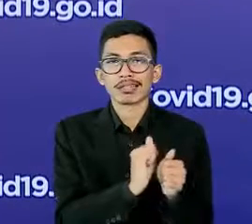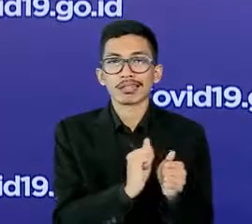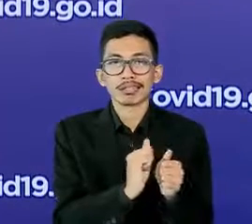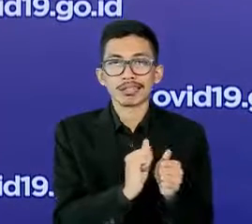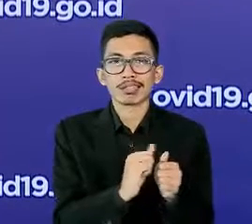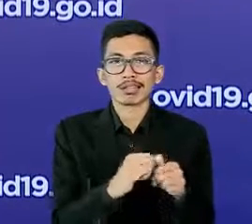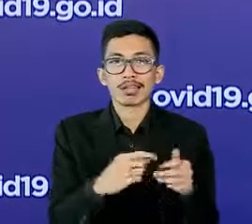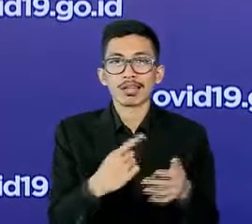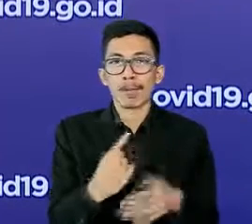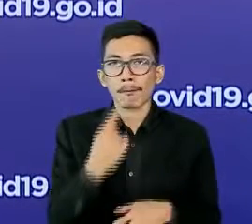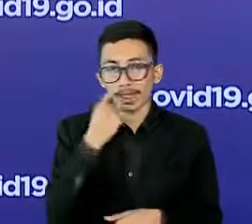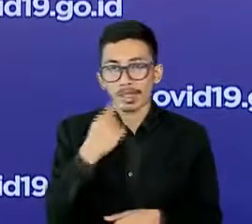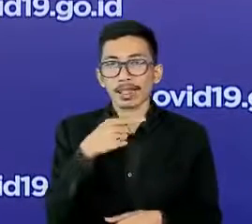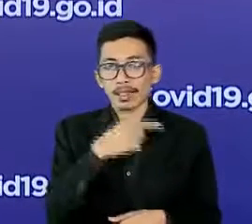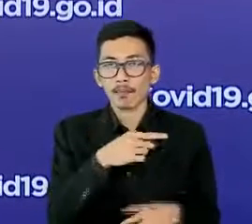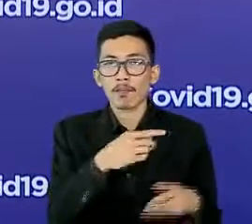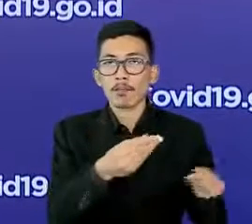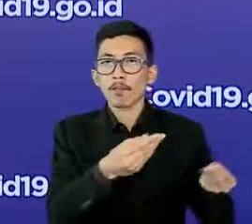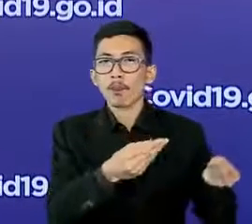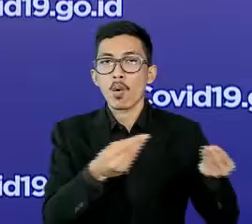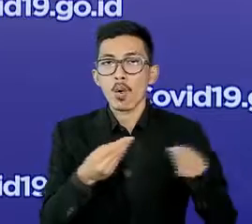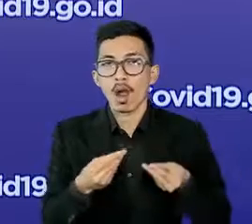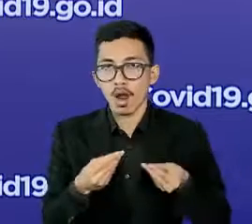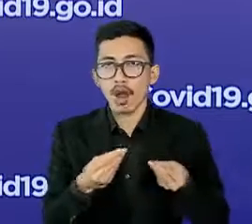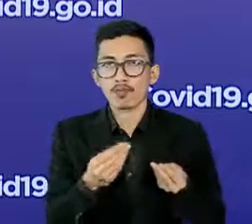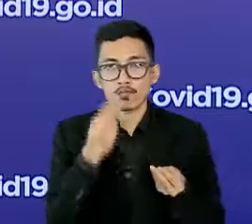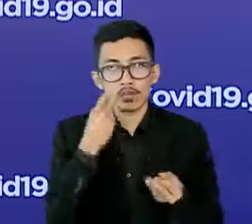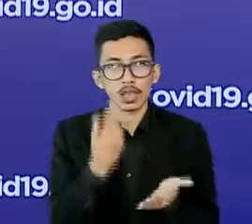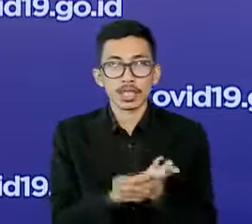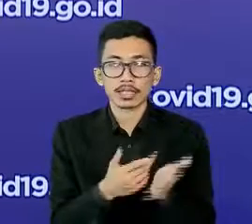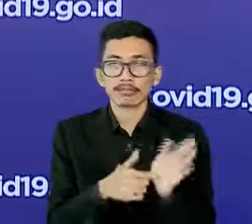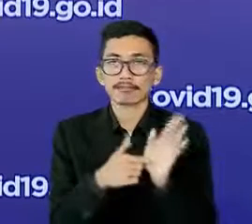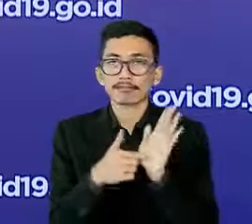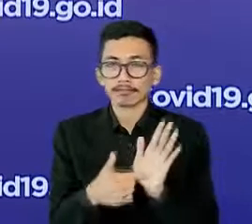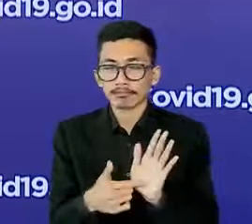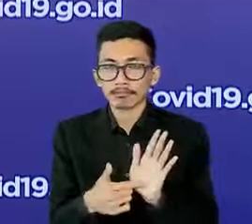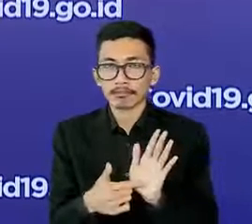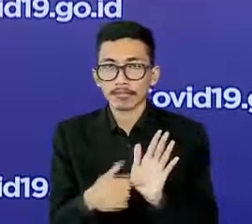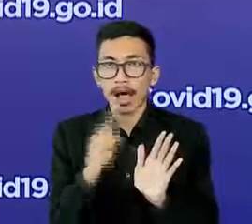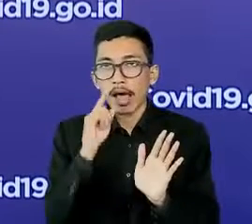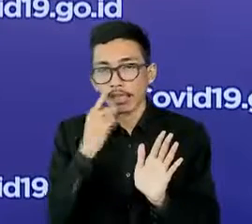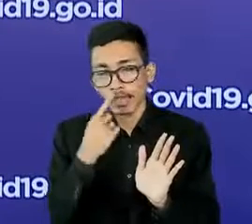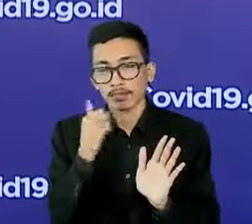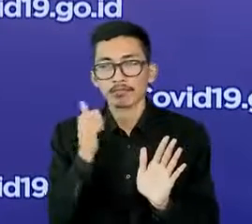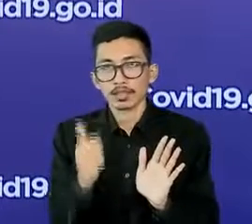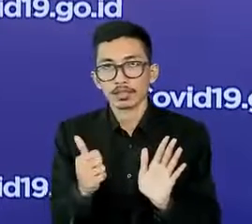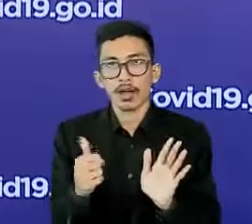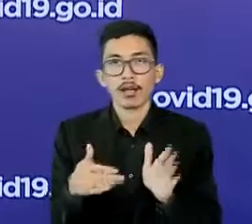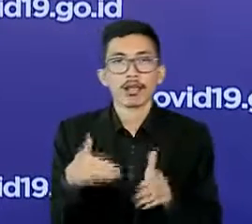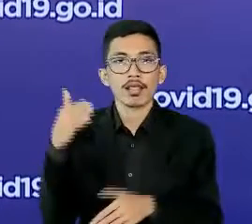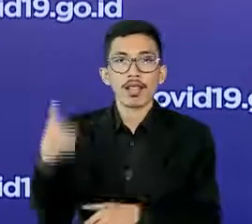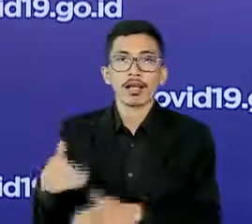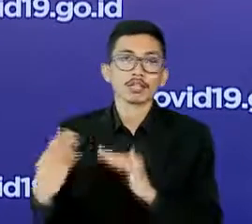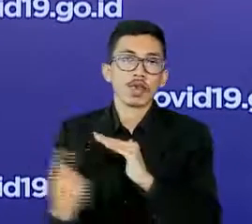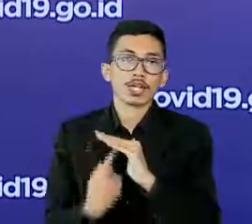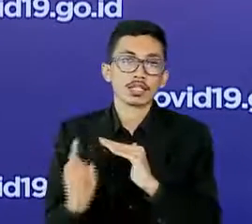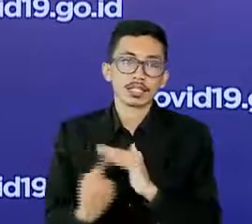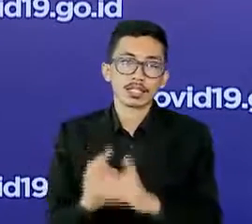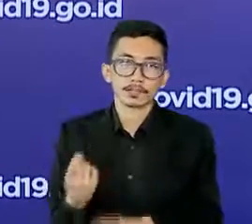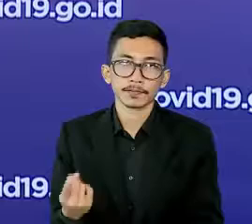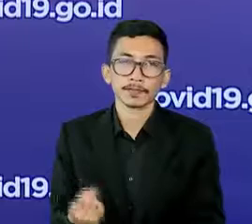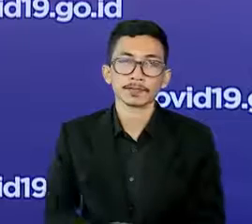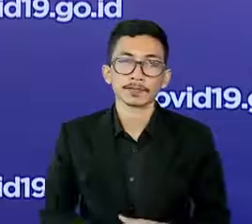kalau dulu kan harus BCR sekarang cukup dengan rabbit antigen sudah bisa dirujuk ke tempat-tempat isolasi tersebut